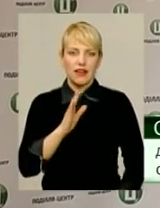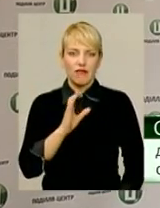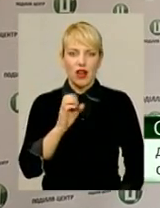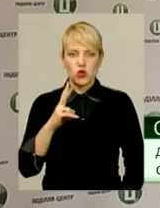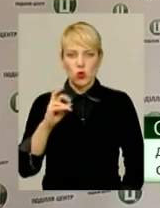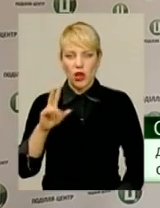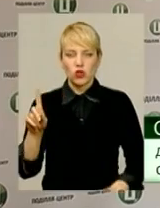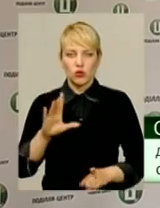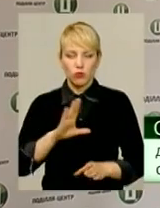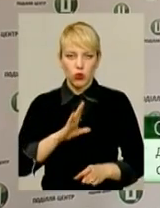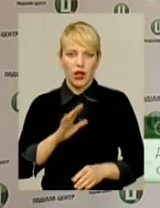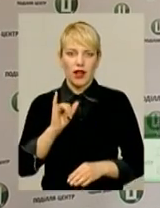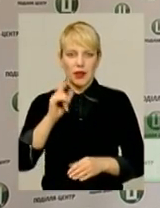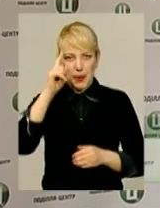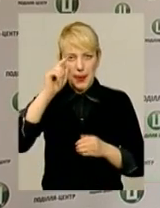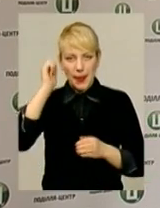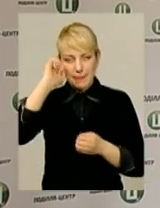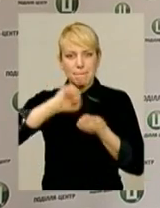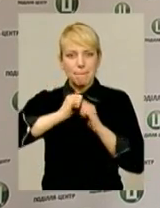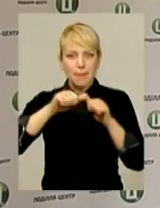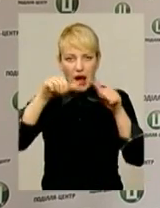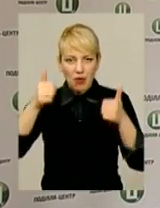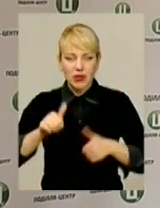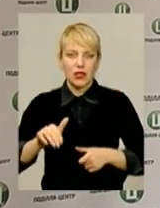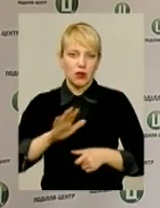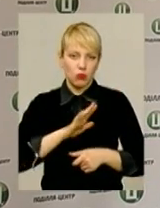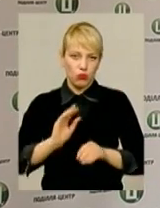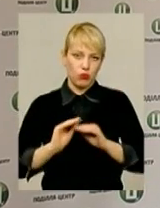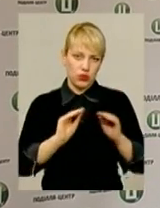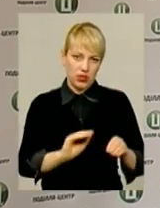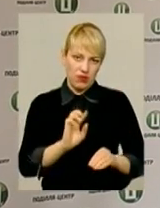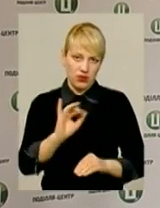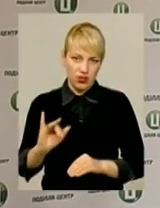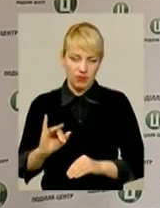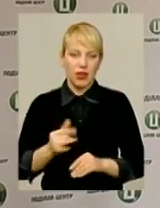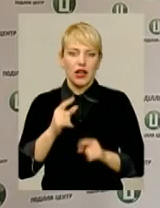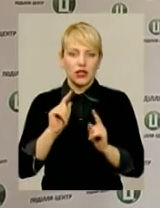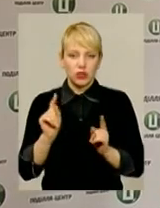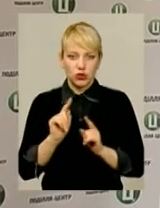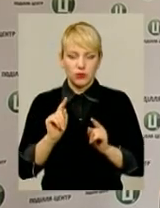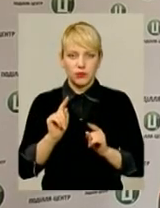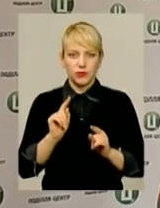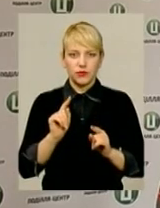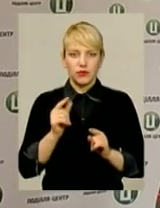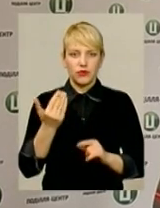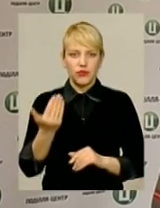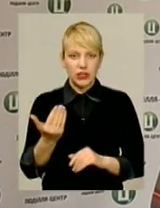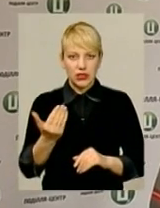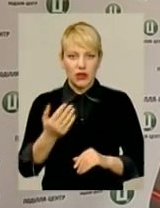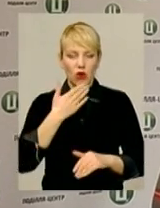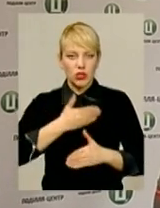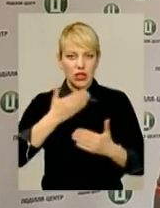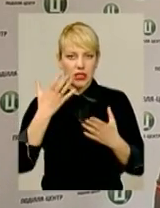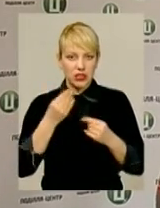в Хмельницькому, і пам'ятник йому би поставити. От. Тому що він останні дні